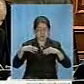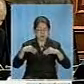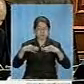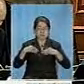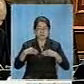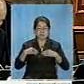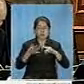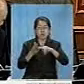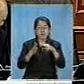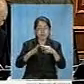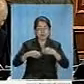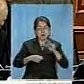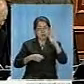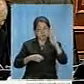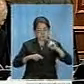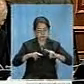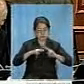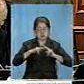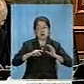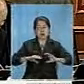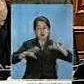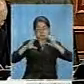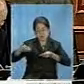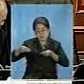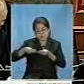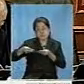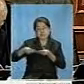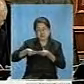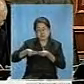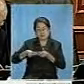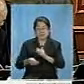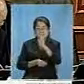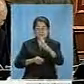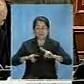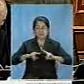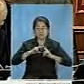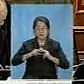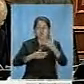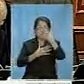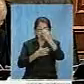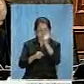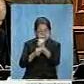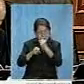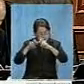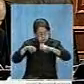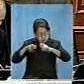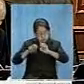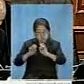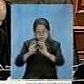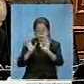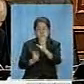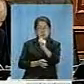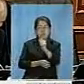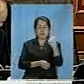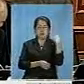เข้าหุ้นกันกับผู้ประกอบการภาคเอกชนซึ่งสนใจที่จะทำงานวิจัยนั้นจนกลายเป็นผลแล้วก็สามารถให้เกิดประ